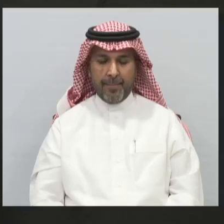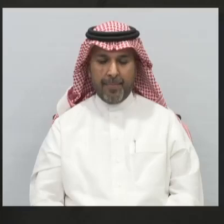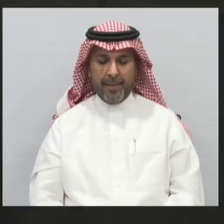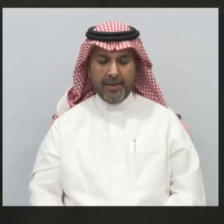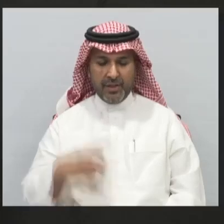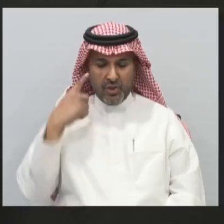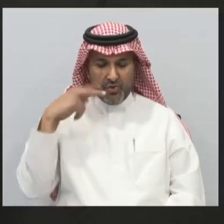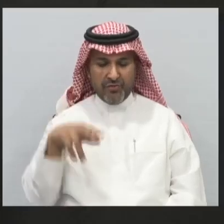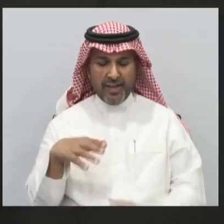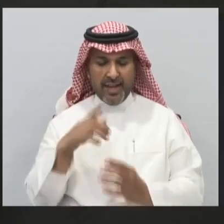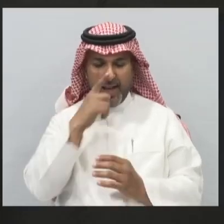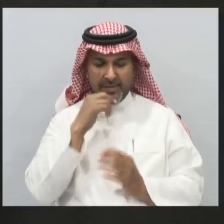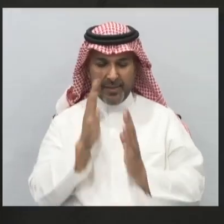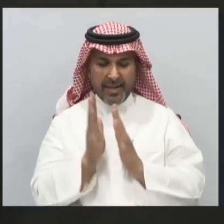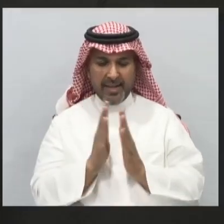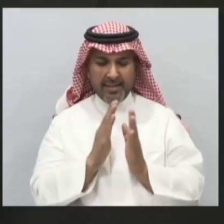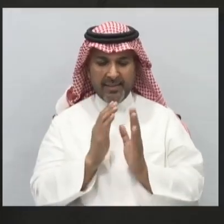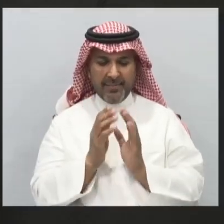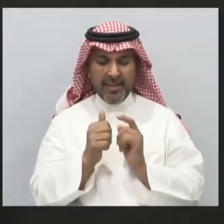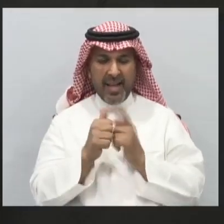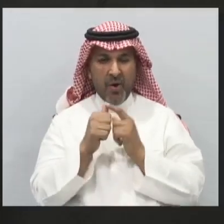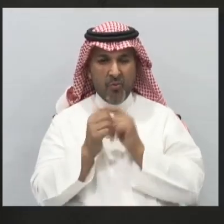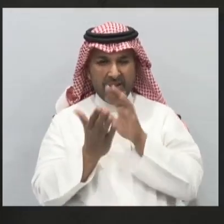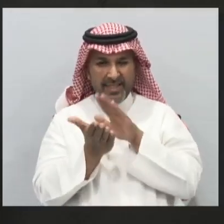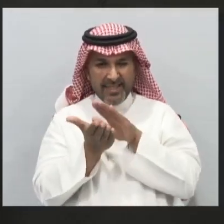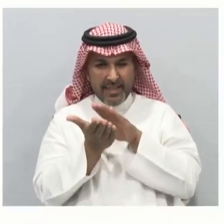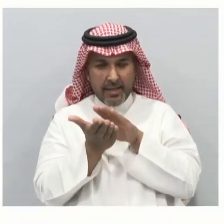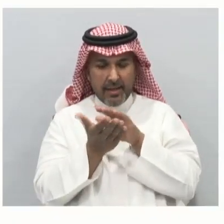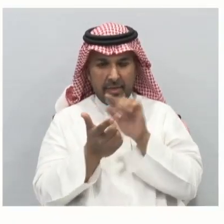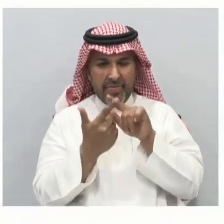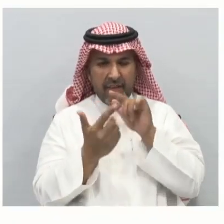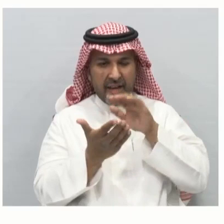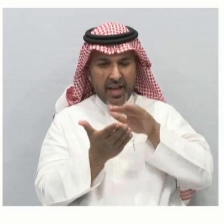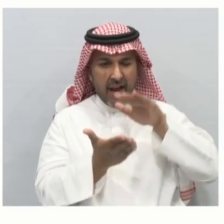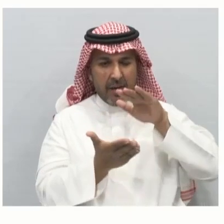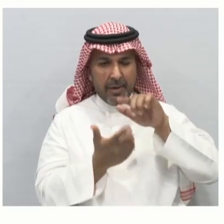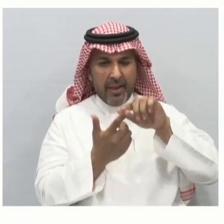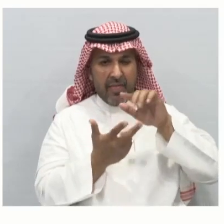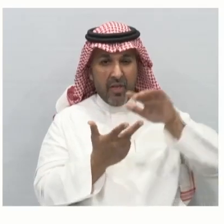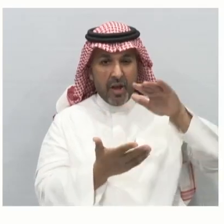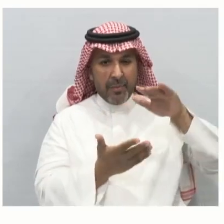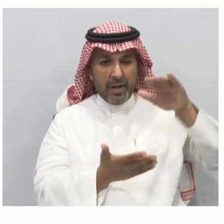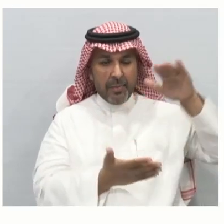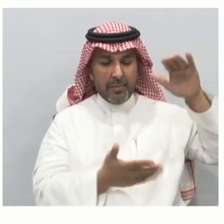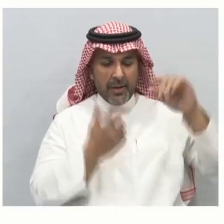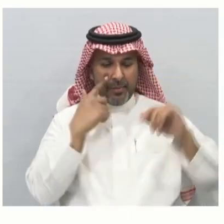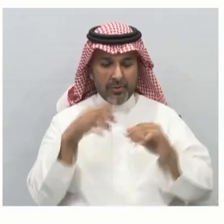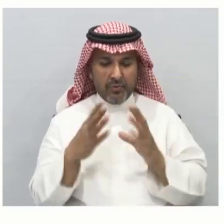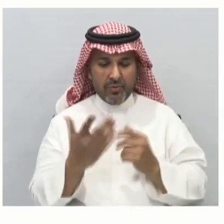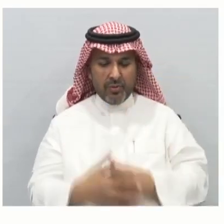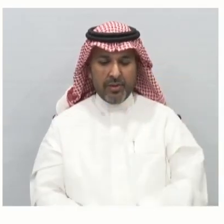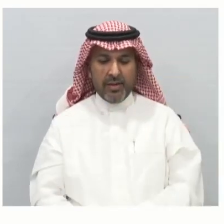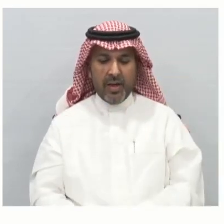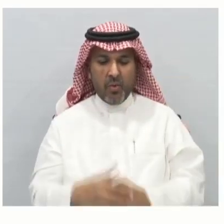طيب تعالوا نشوف الان كيف راح نرتب الكسور العشريه هي نفسها اللي عندي لو اخذت الان سته اعشار